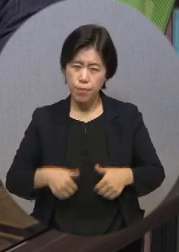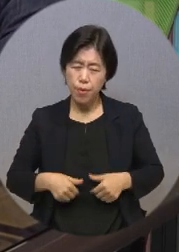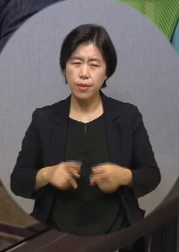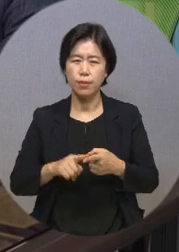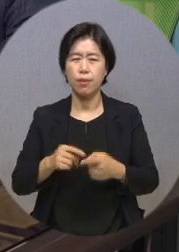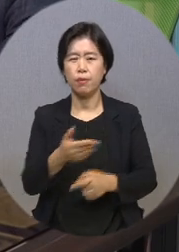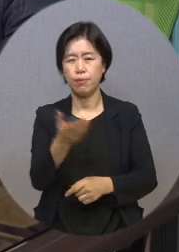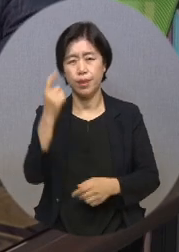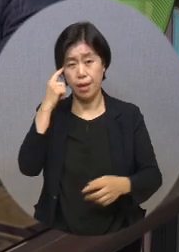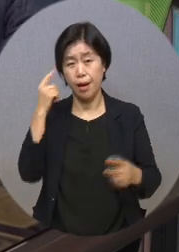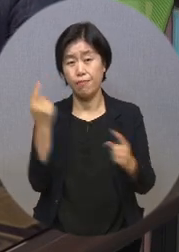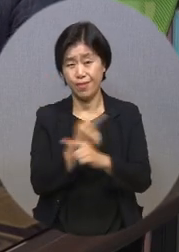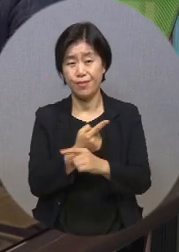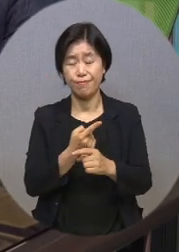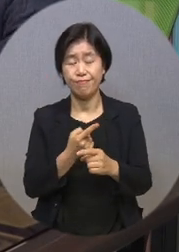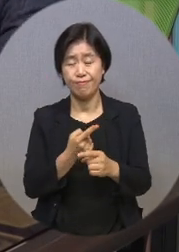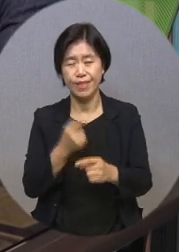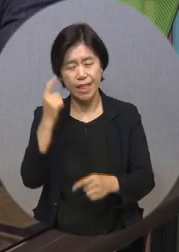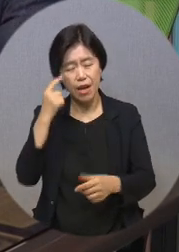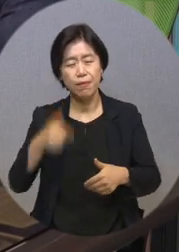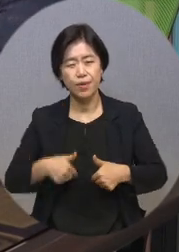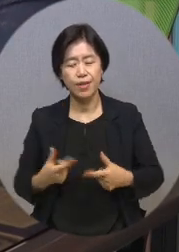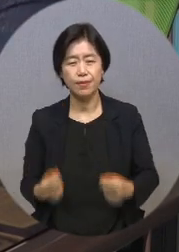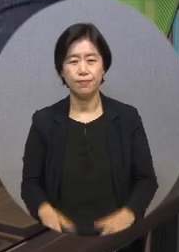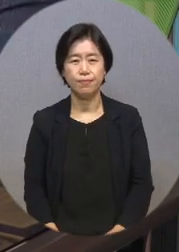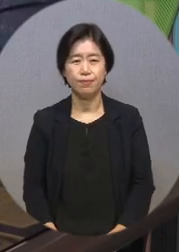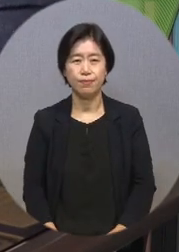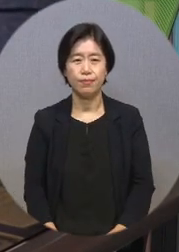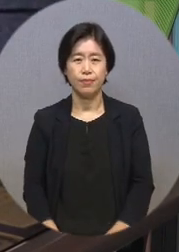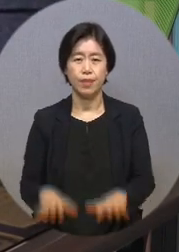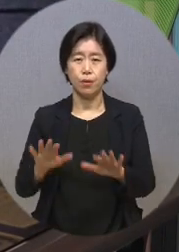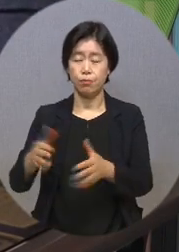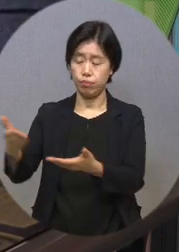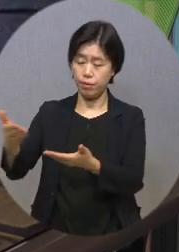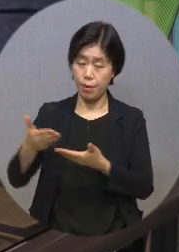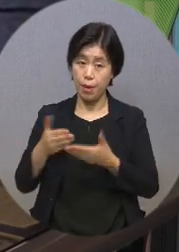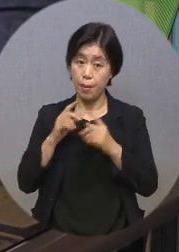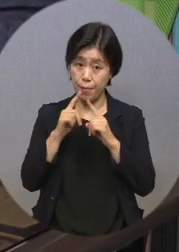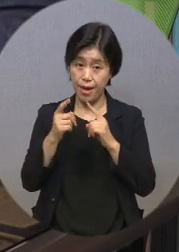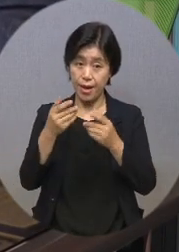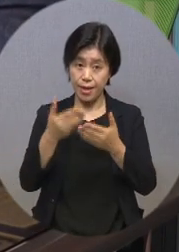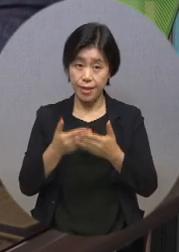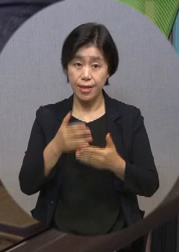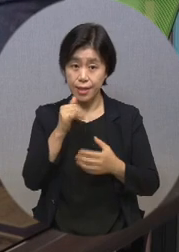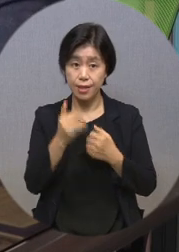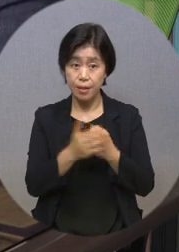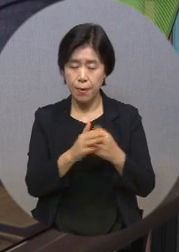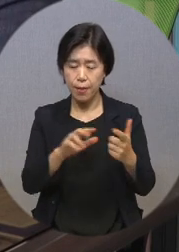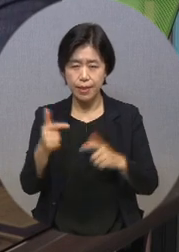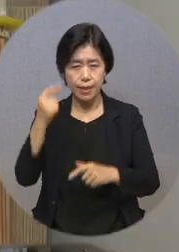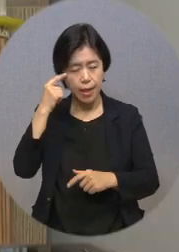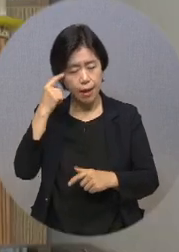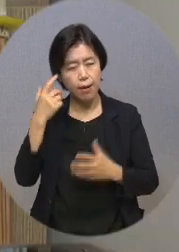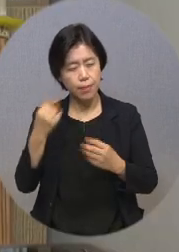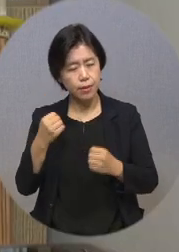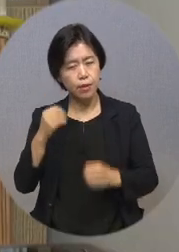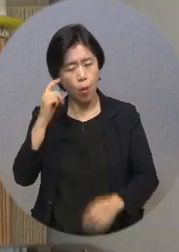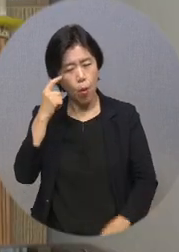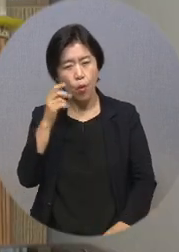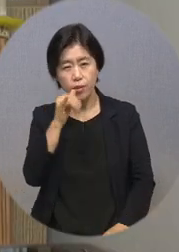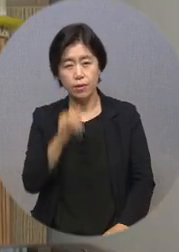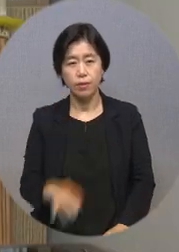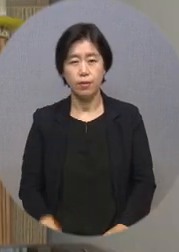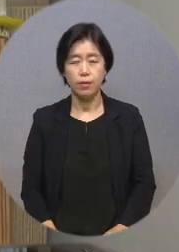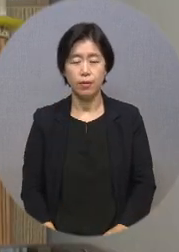네, 오늘 회장님 말씀 듣고 참 많은 것들을 생각하게 됩니다. 물론 시에 계신 분들이나 정부에 계신